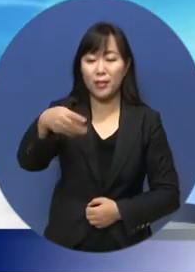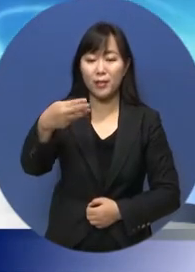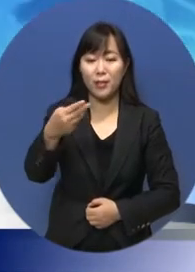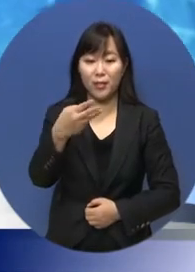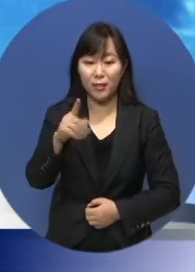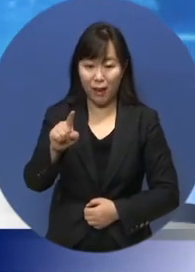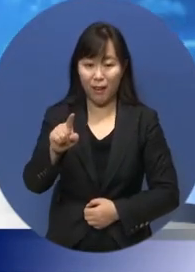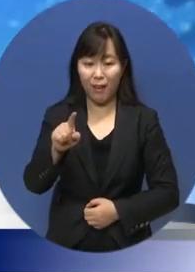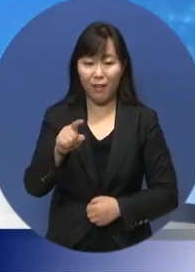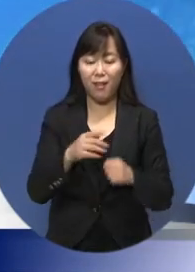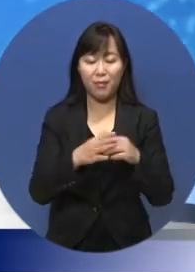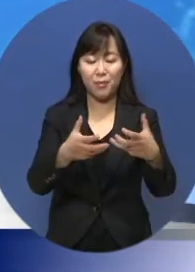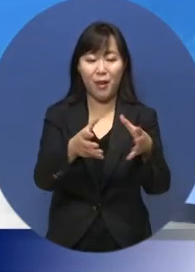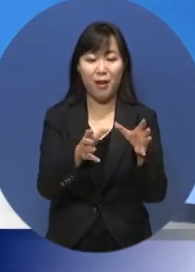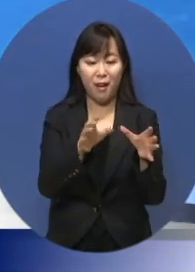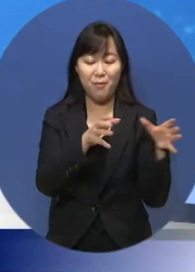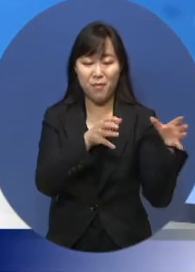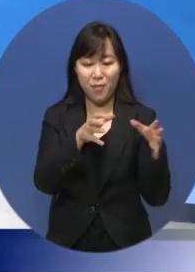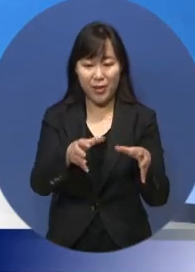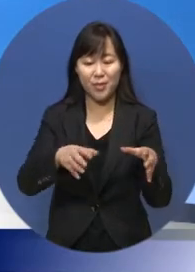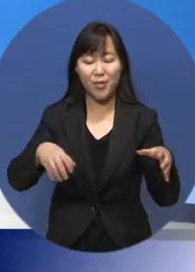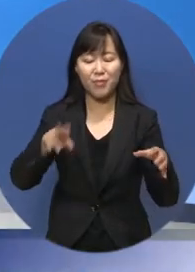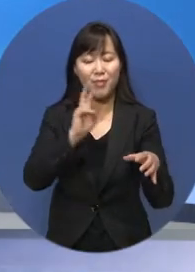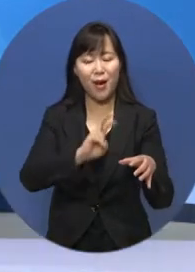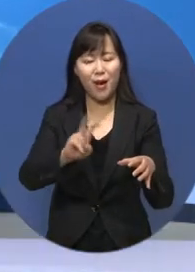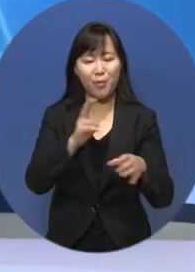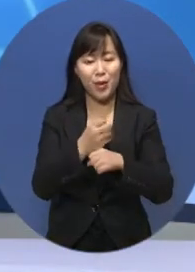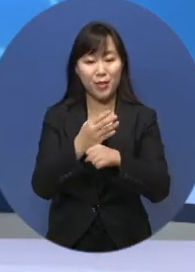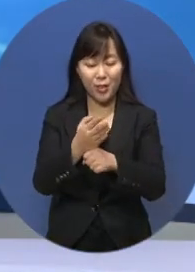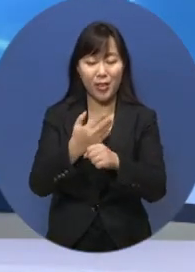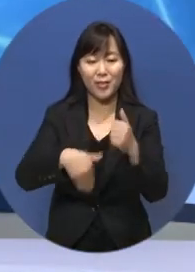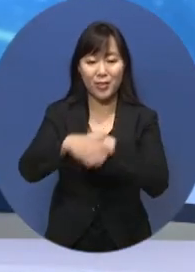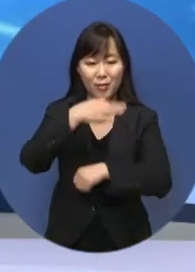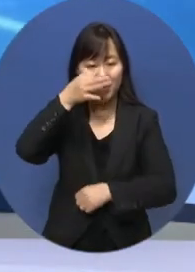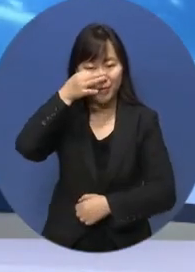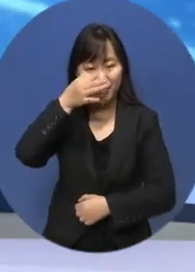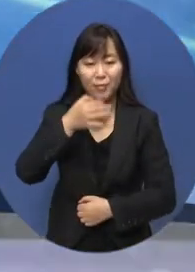그 아름다운 하모니를 정운선 기자가 전합니다.